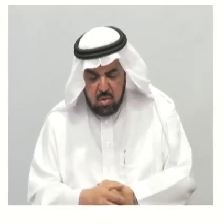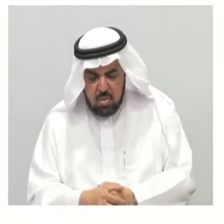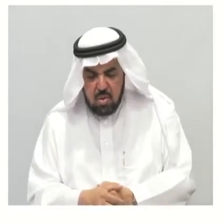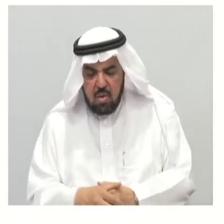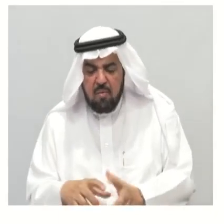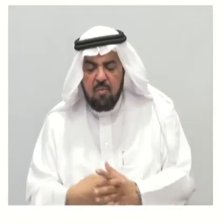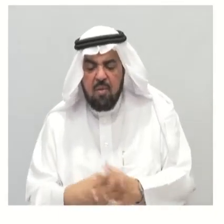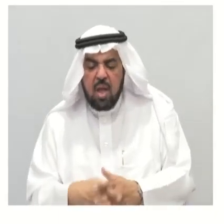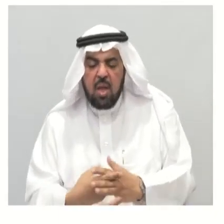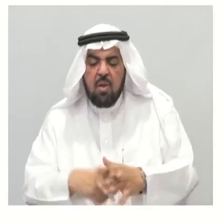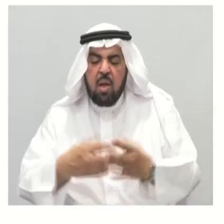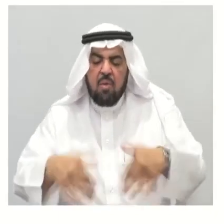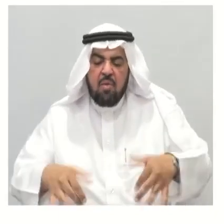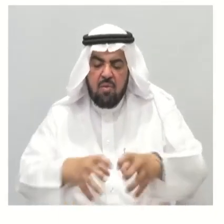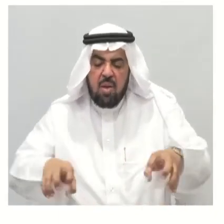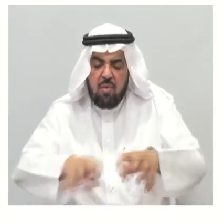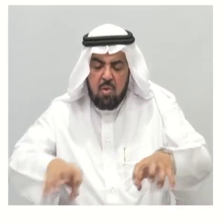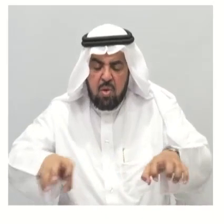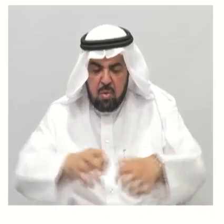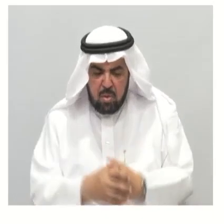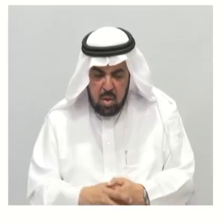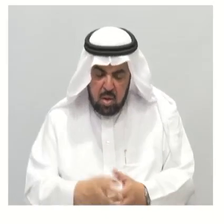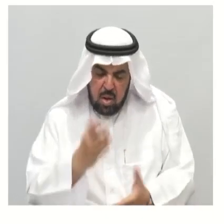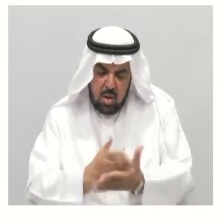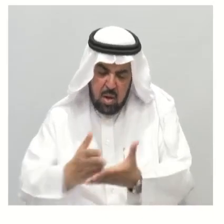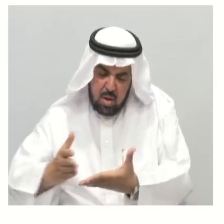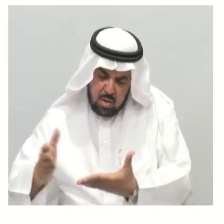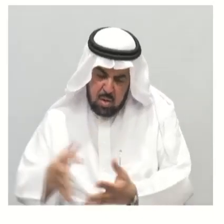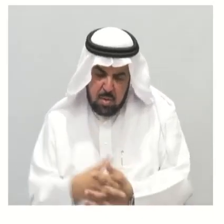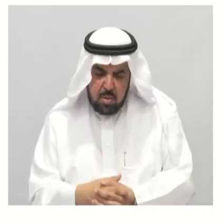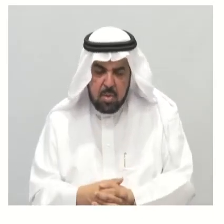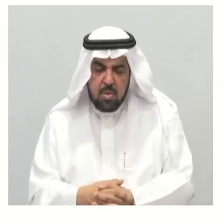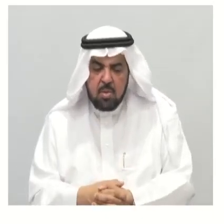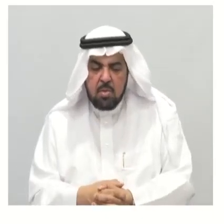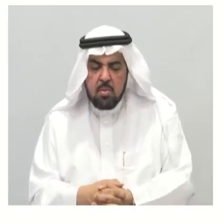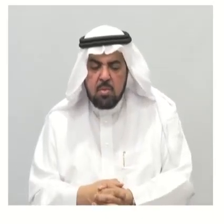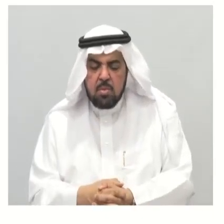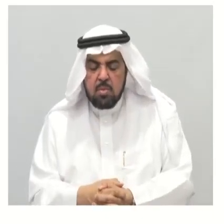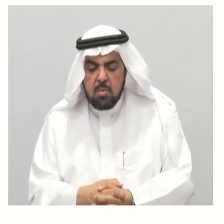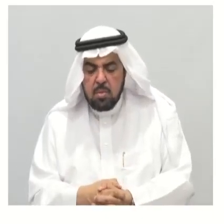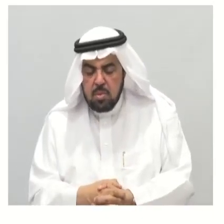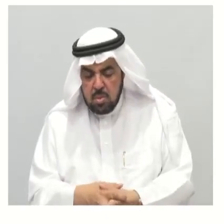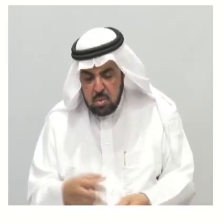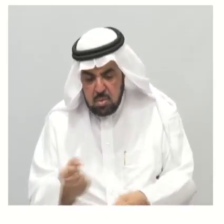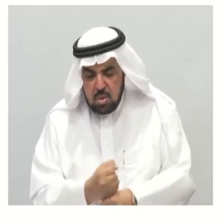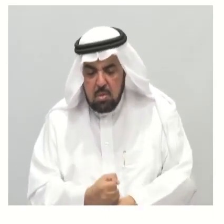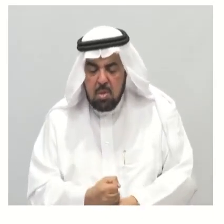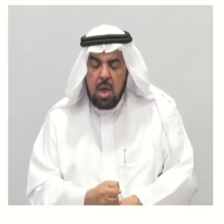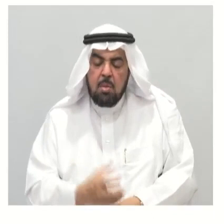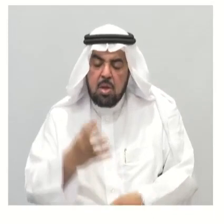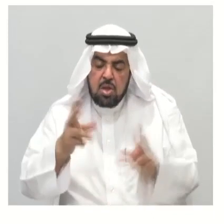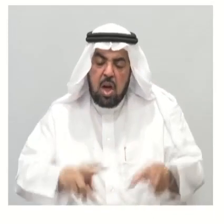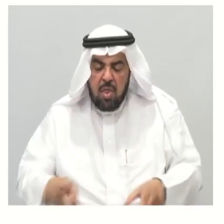وتقوم بتفكيكها وإلى عدة أجزاء أو عدة قطع، وتقوم بعمل شيء آخر